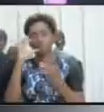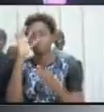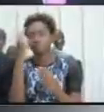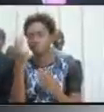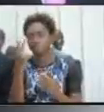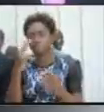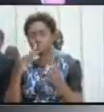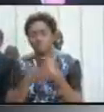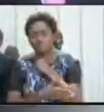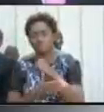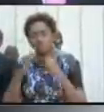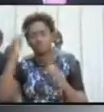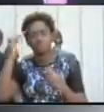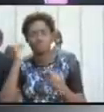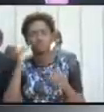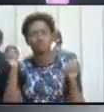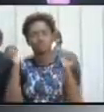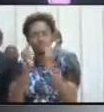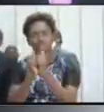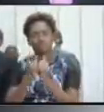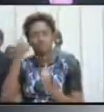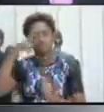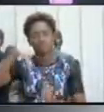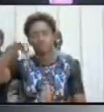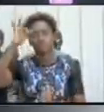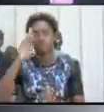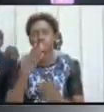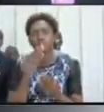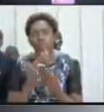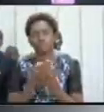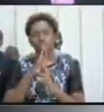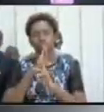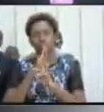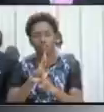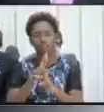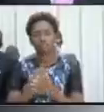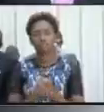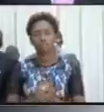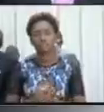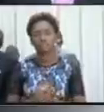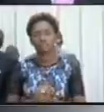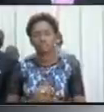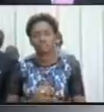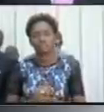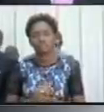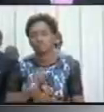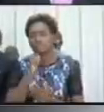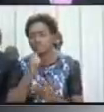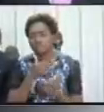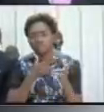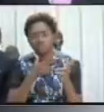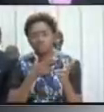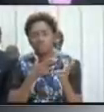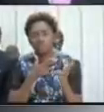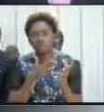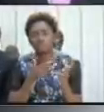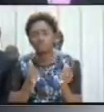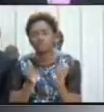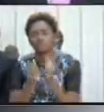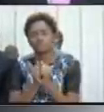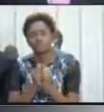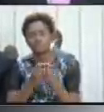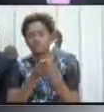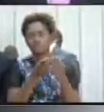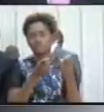arriver à joindre une bonne solution parce que j'en nous connais là, c'est pas Zamio avec